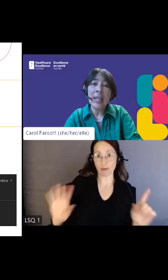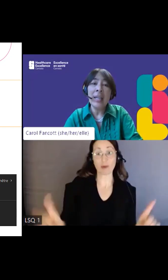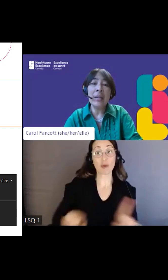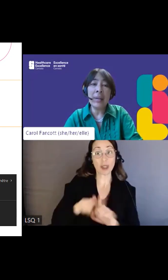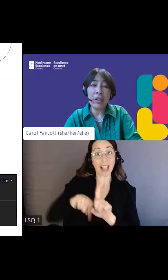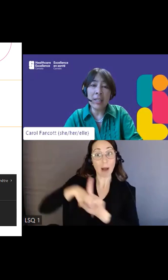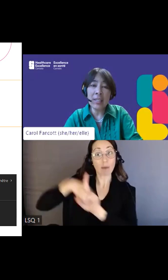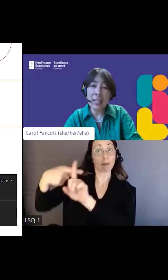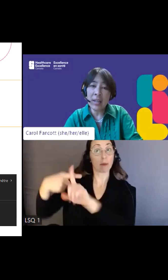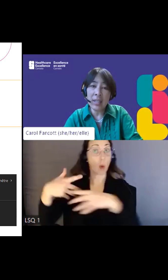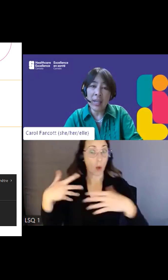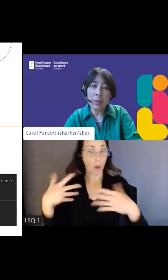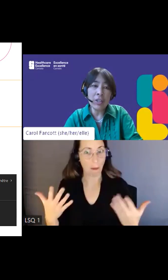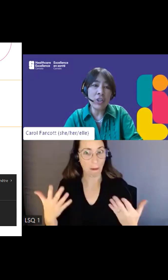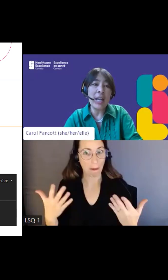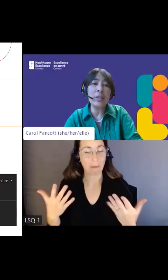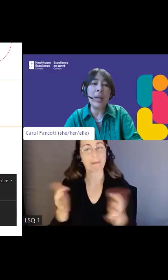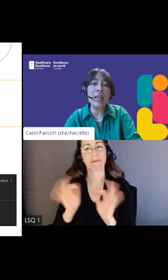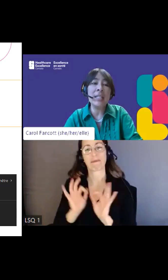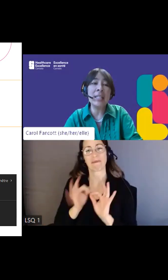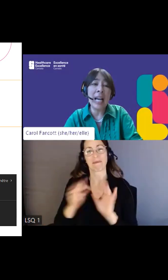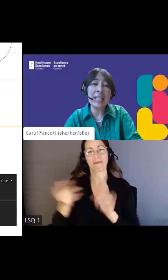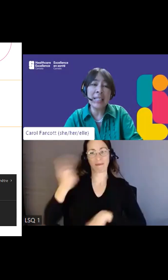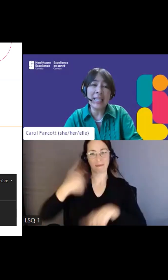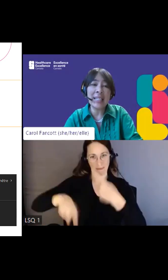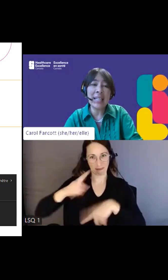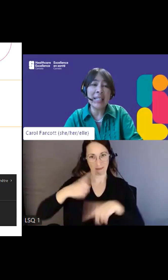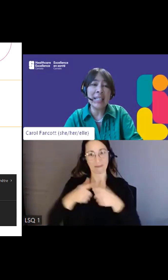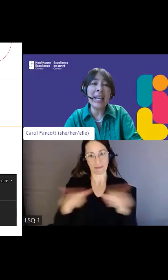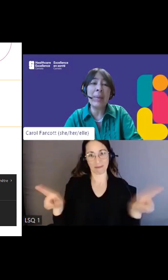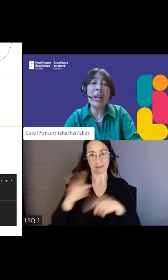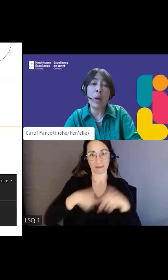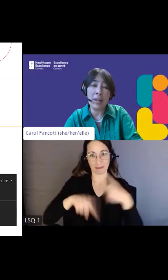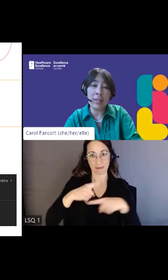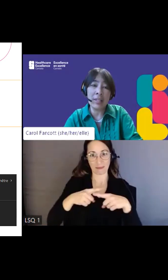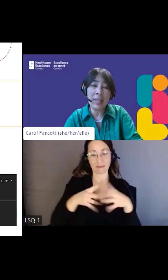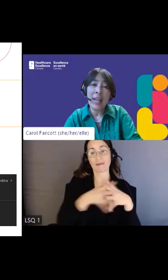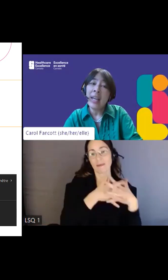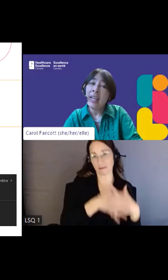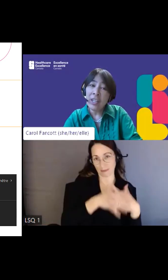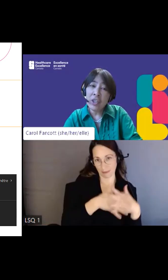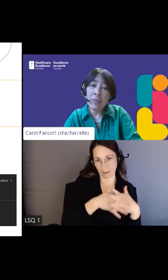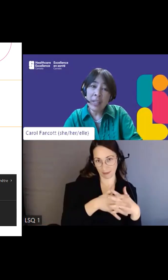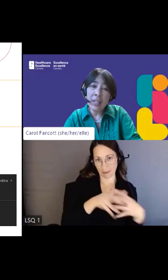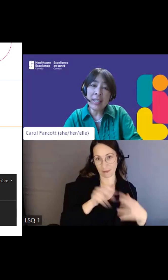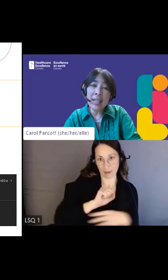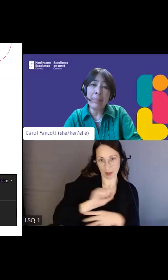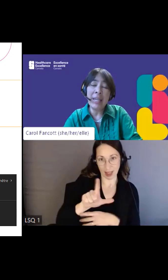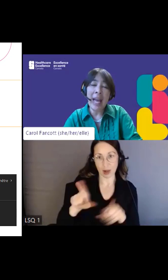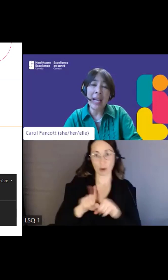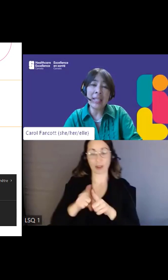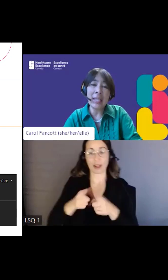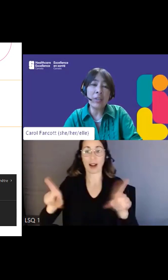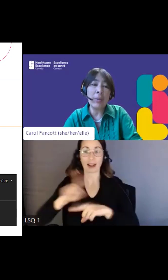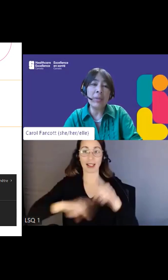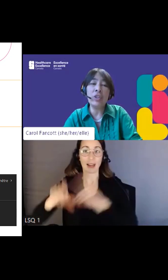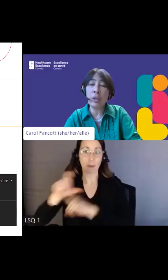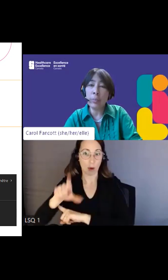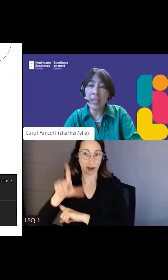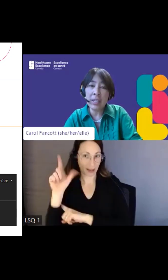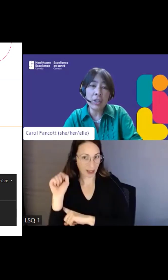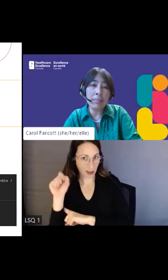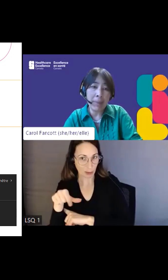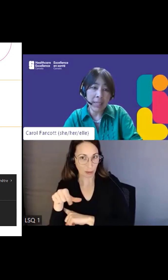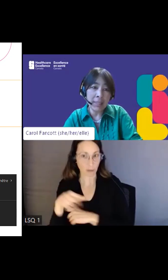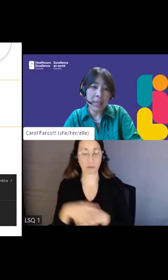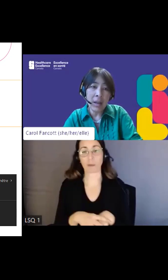en américain, American Sign Language, ainsi qu'en langue des signes québécoise. Chacune de ces langues est également accessible à partir du bouton